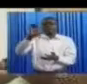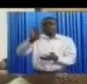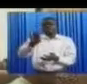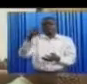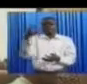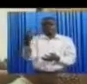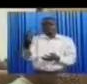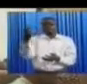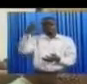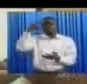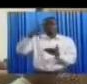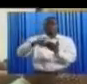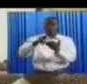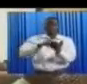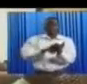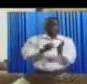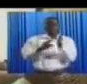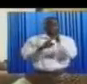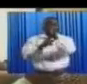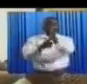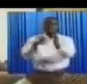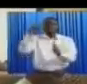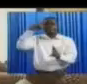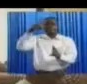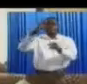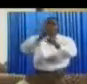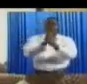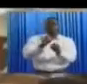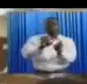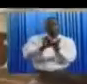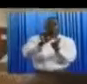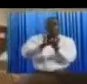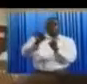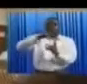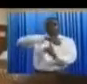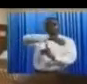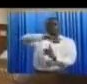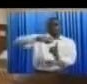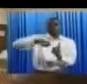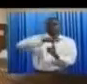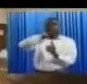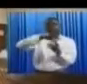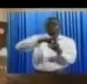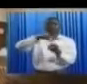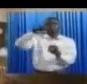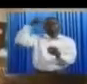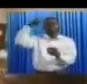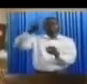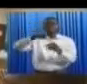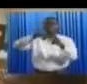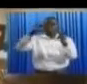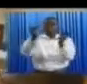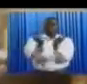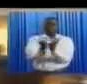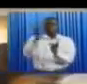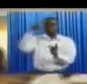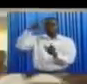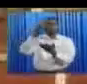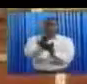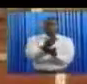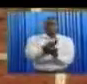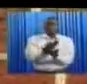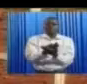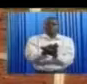1992-2012. Ce rapport montre l'insuffisance de la prise en compte de l'environnement dans les processus nationaux de planification et de